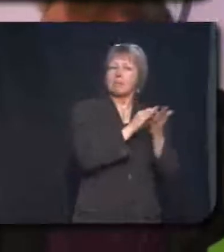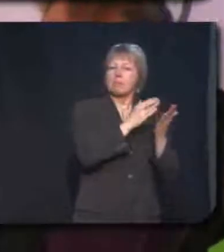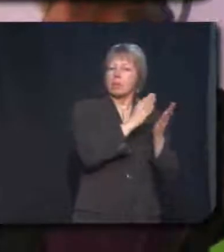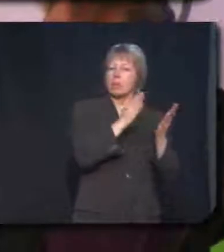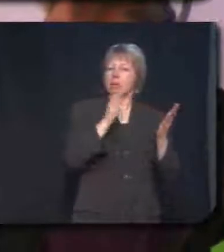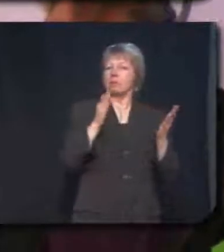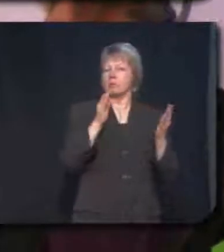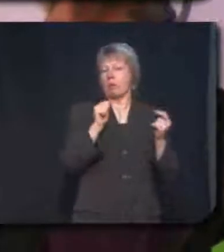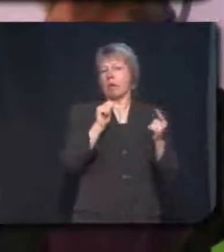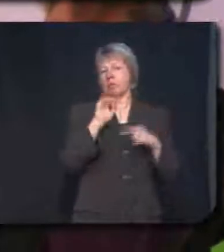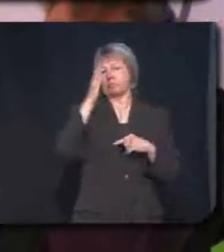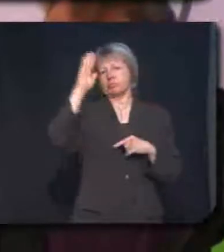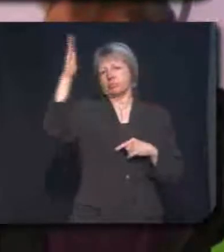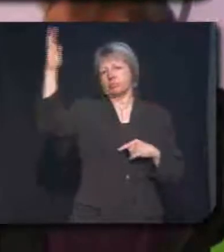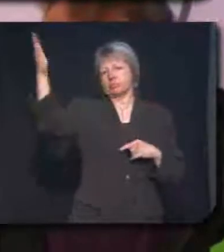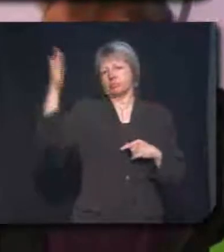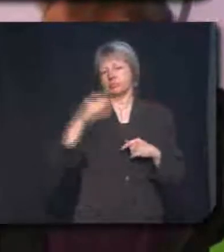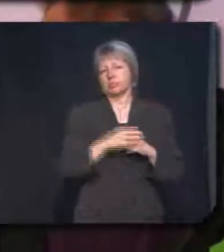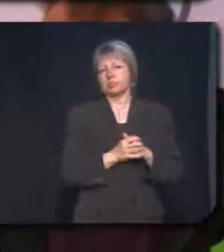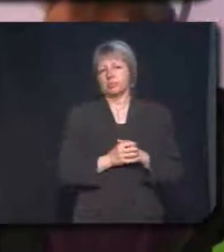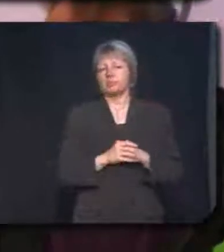nächste Frage bitte